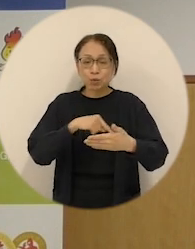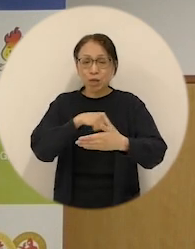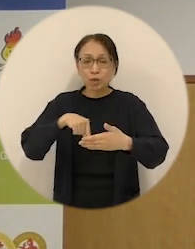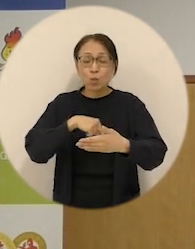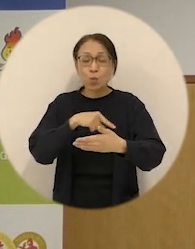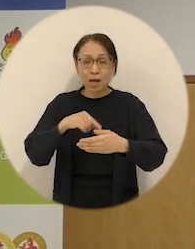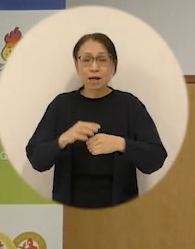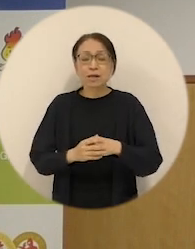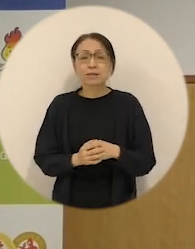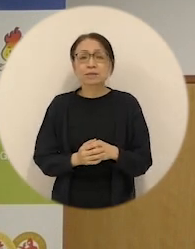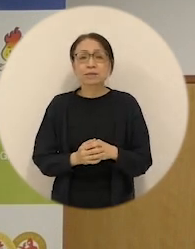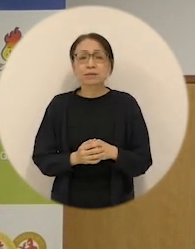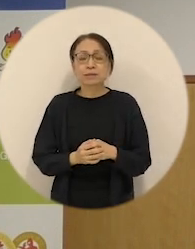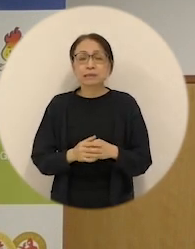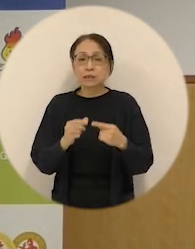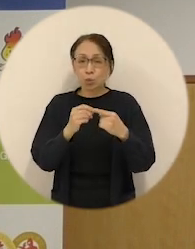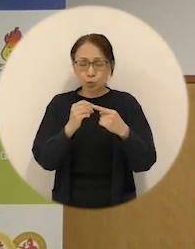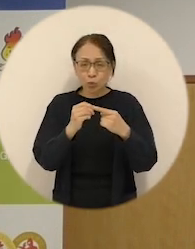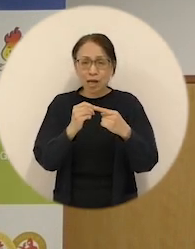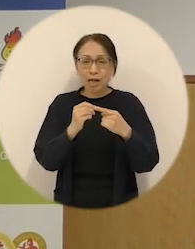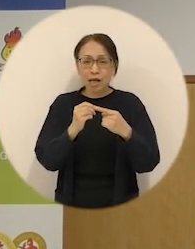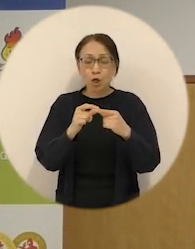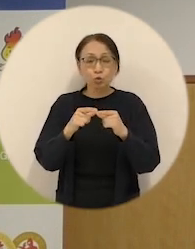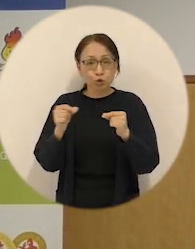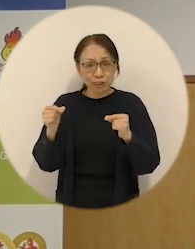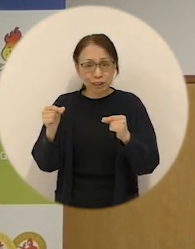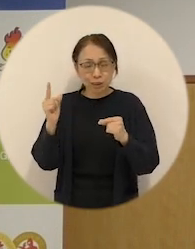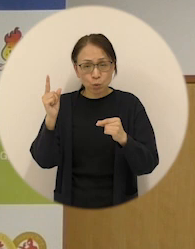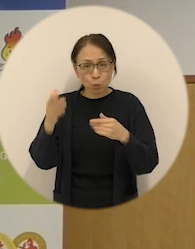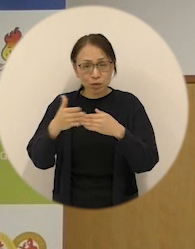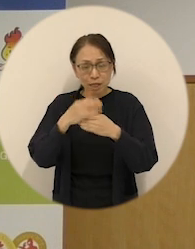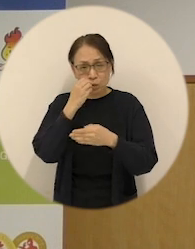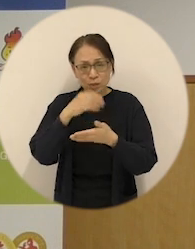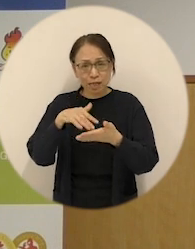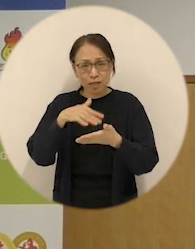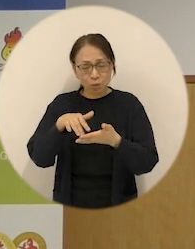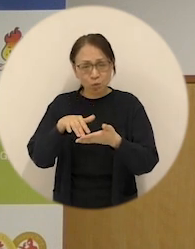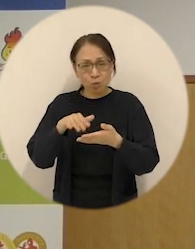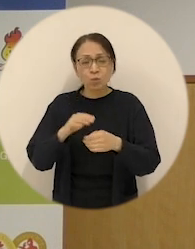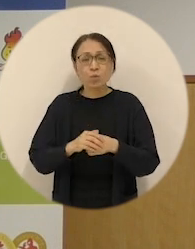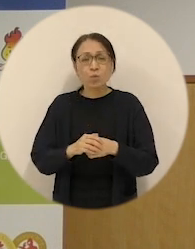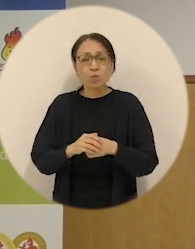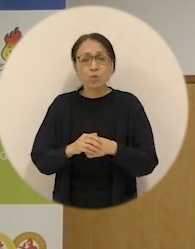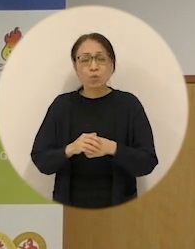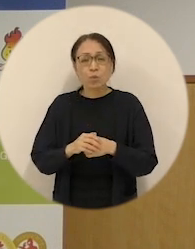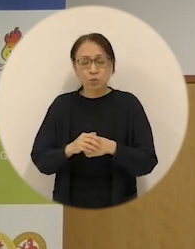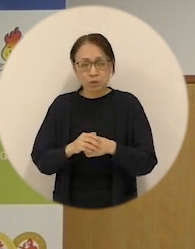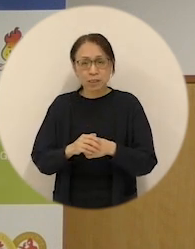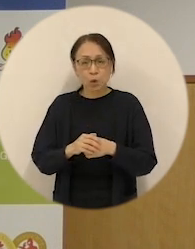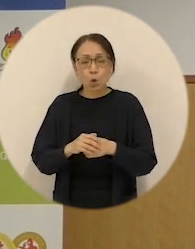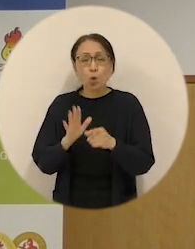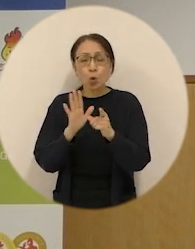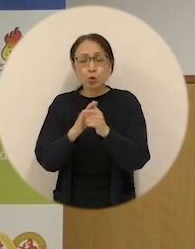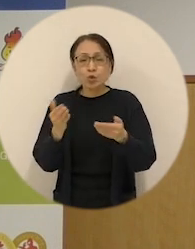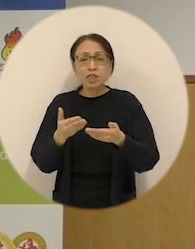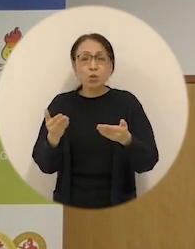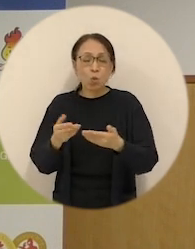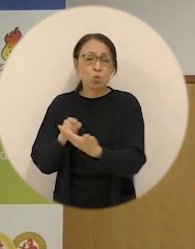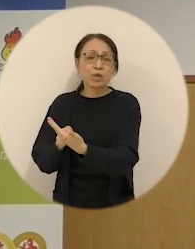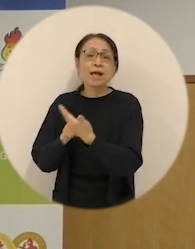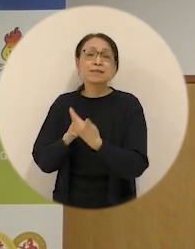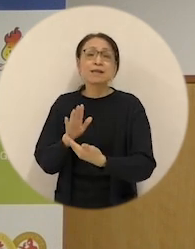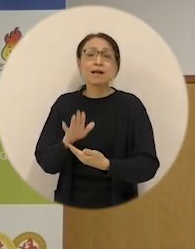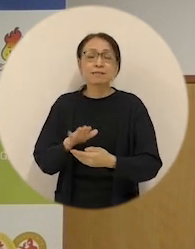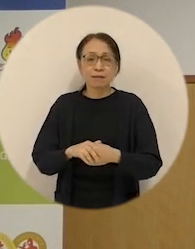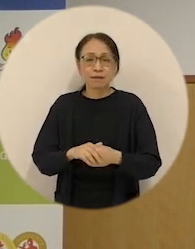につきましては、一つには国の補正予算による国庫補助事業の内需に伴う